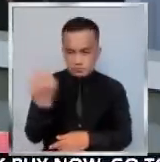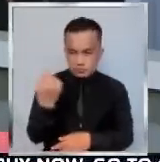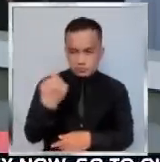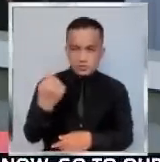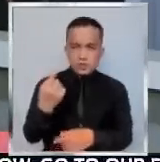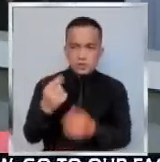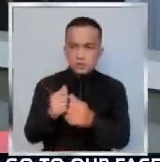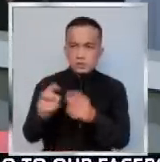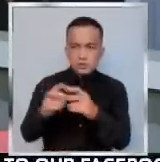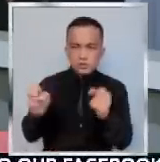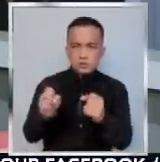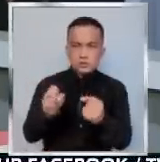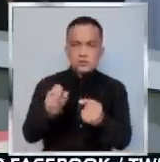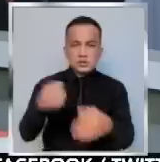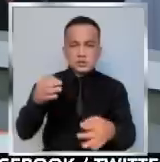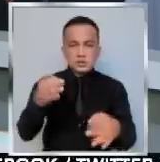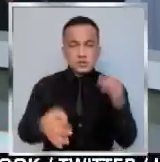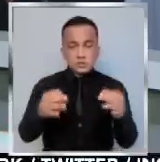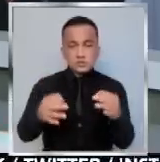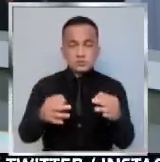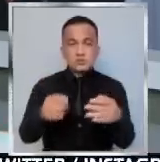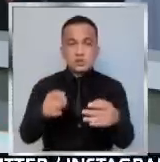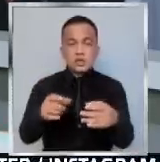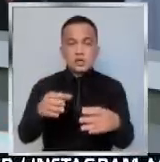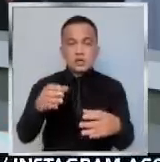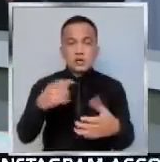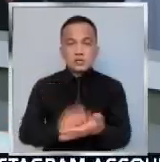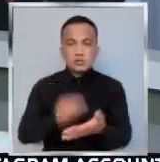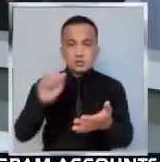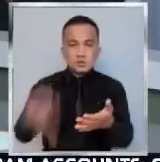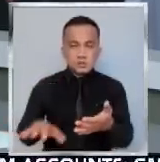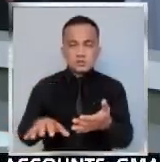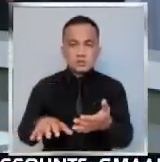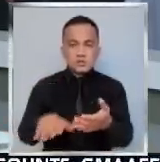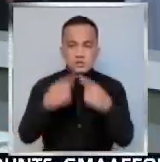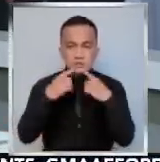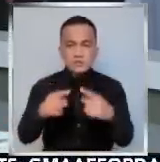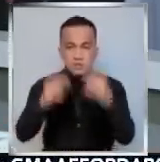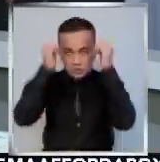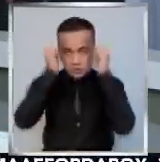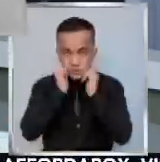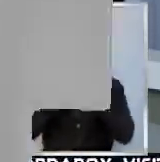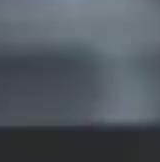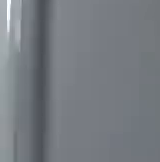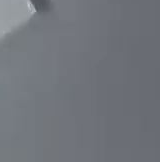na nagbasura ng kaso ng gobyerno para ideklarang terorista ang CPP-NPA. Nakatutok si Salima